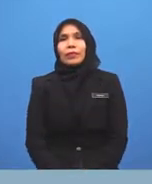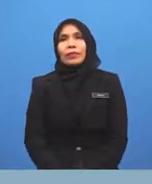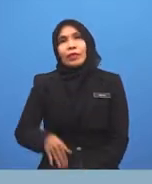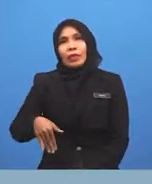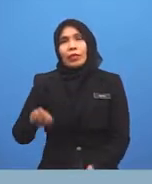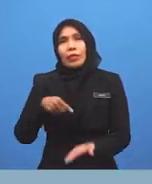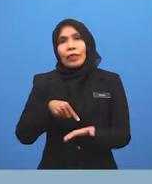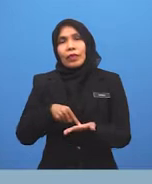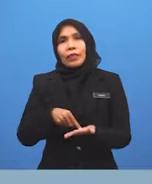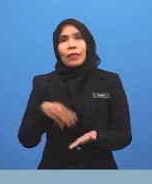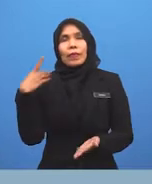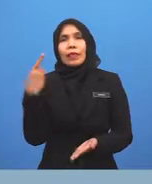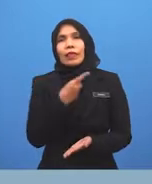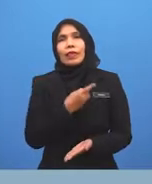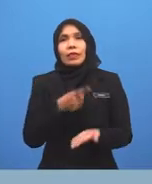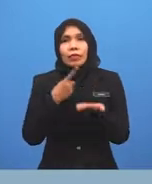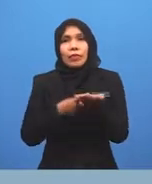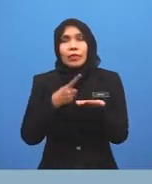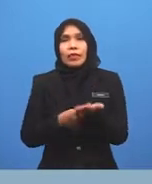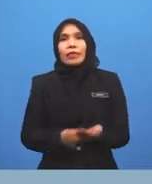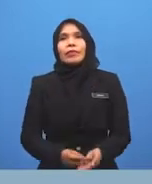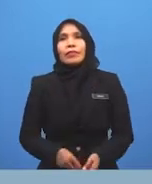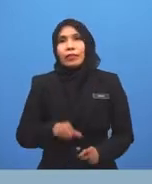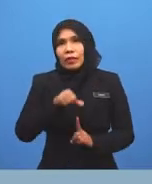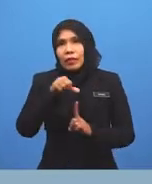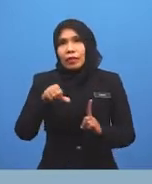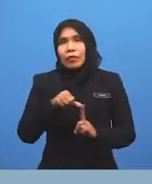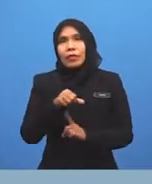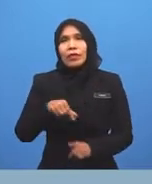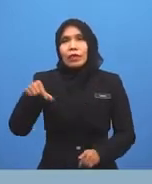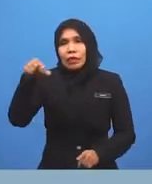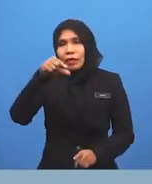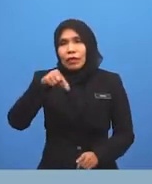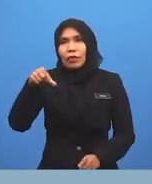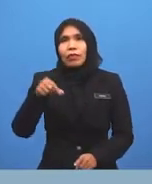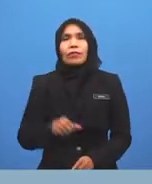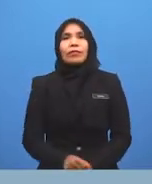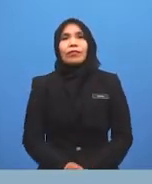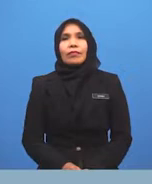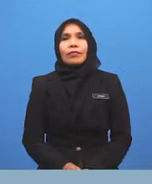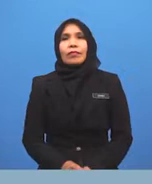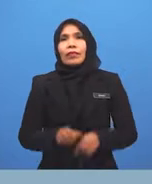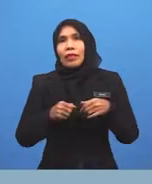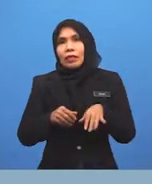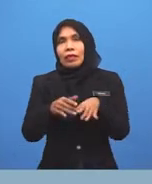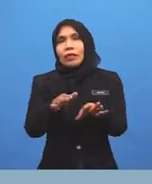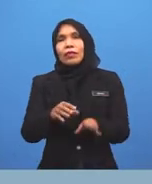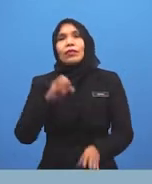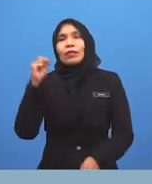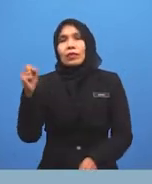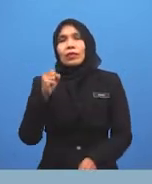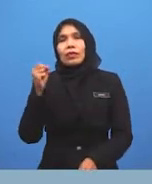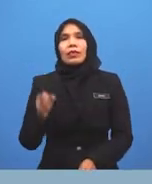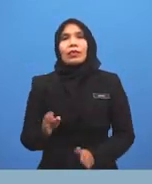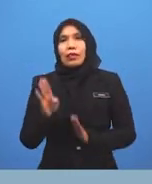Sebelum ini, kita telah membincangkan apabila gegelung berputar, arus sentiasa